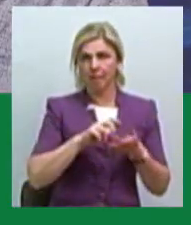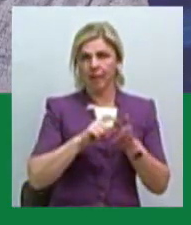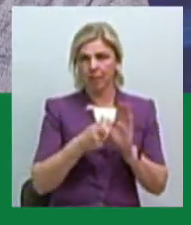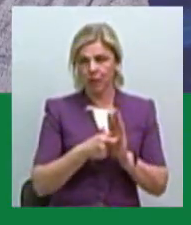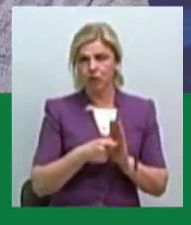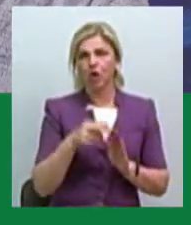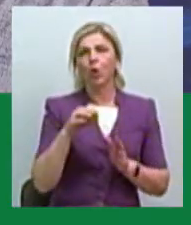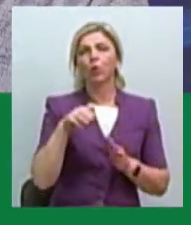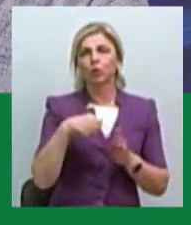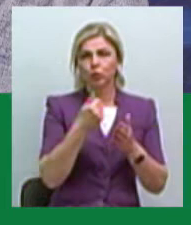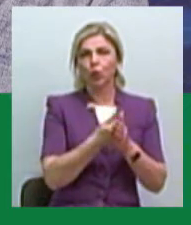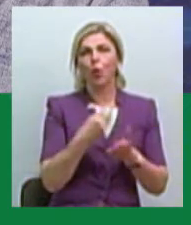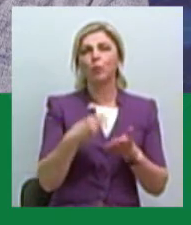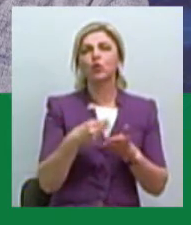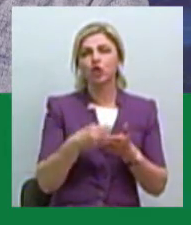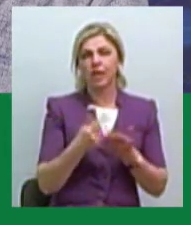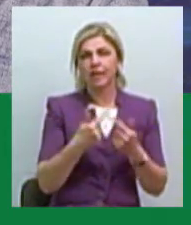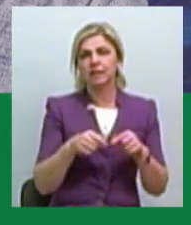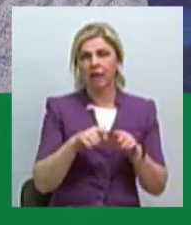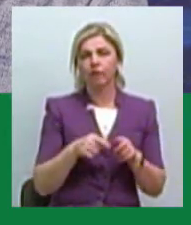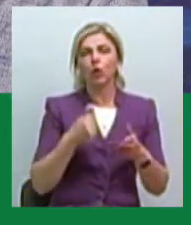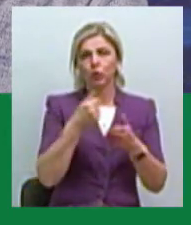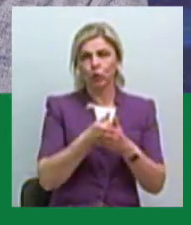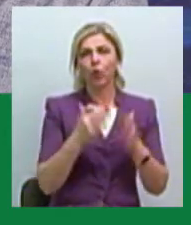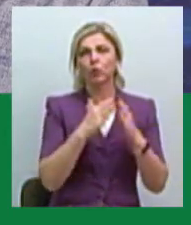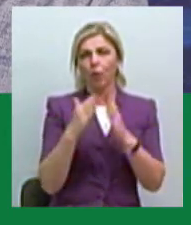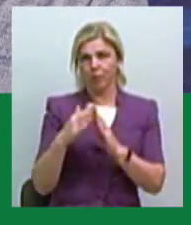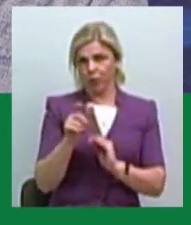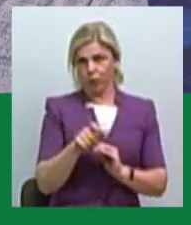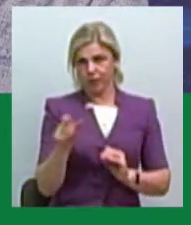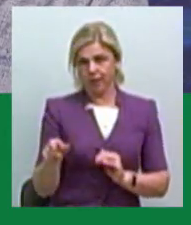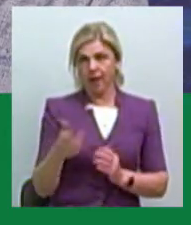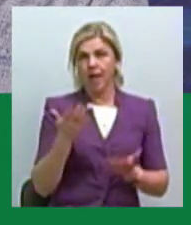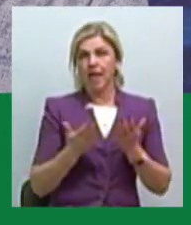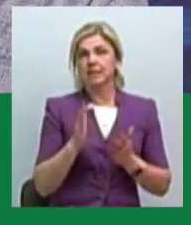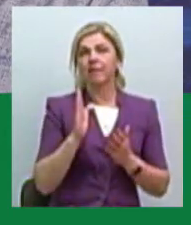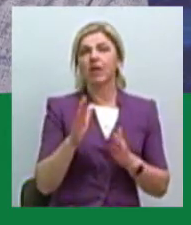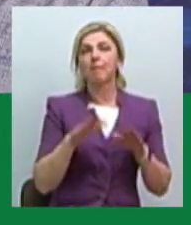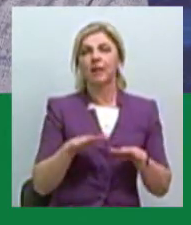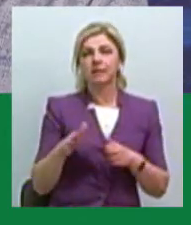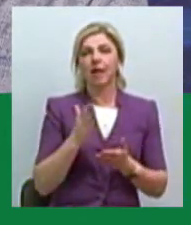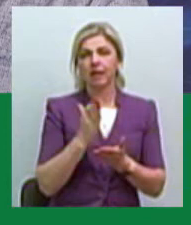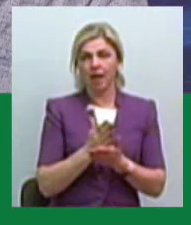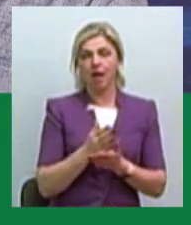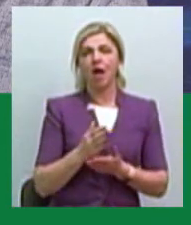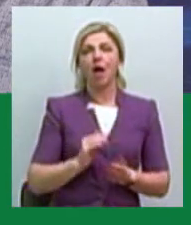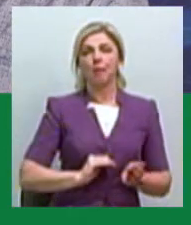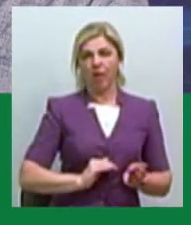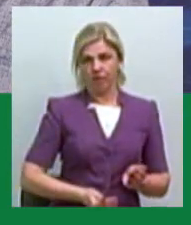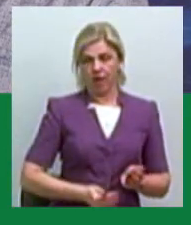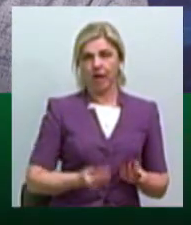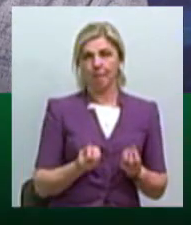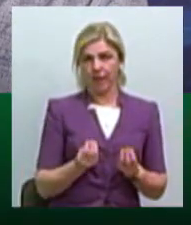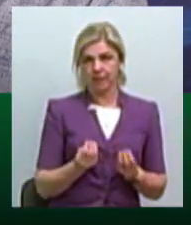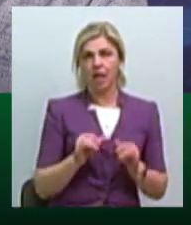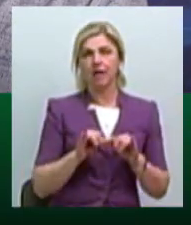бюджетних закладів, а також до домівок громадян. Там, де, ну, якщо в містах діють провайдери і приватний бізнес розвивається в